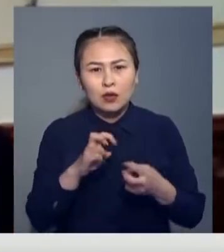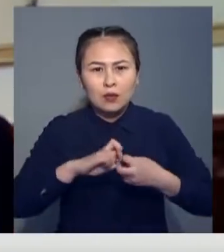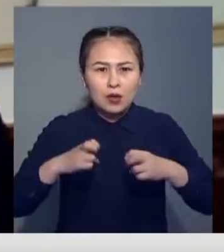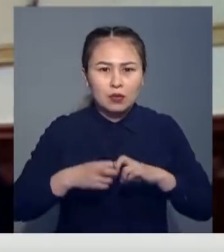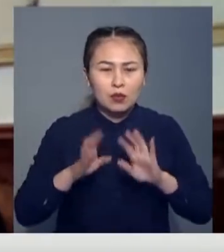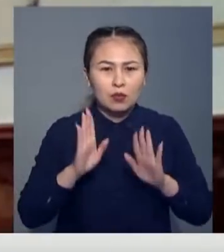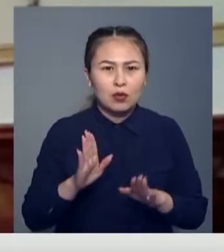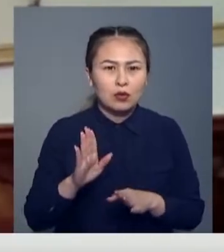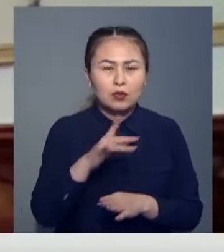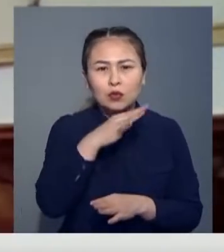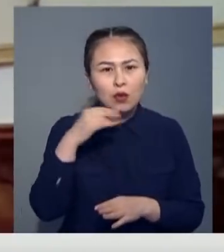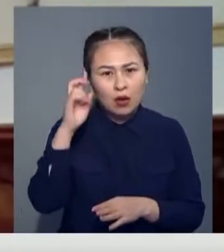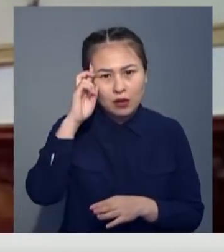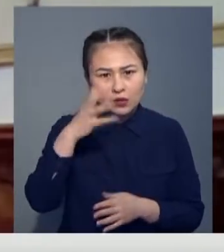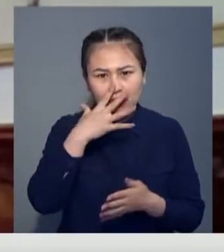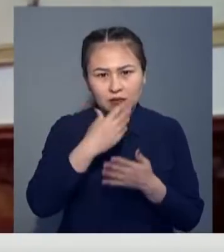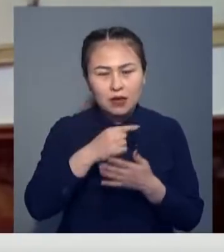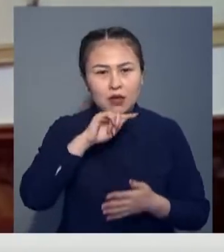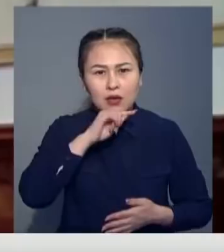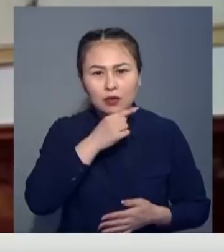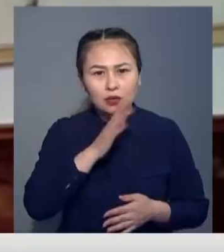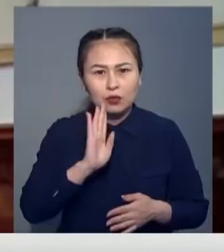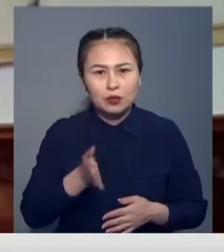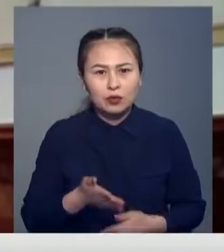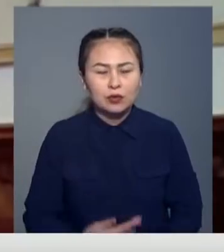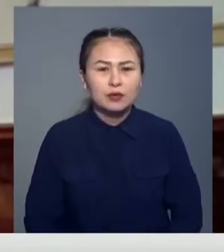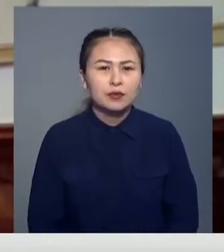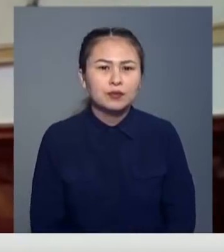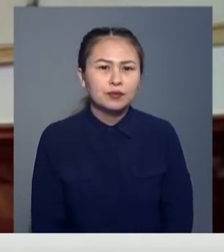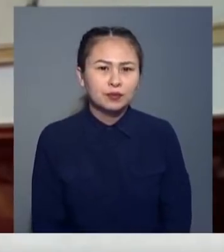ғана көптеген мемлекеттер экономика тұрғысынан еш жинайтын болады.